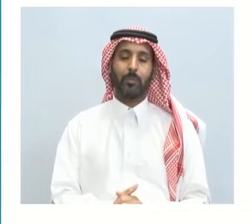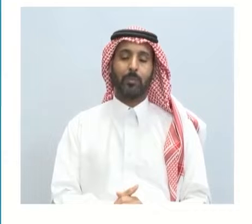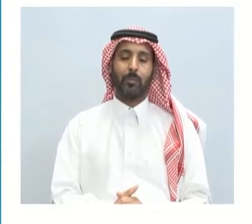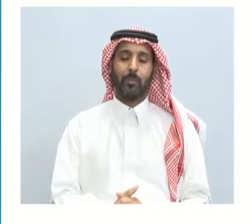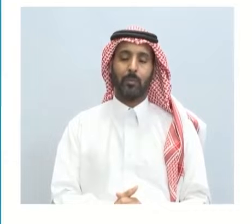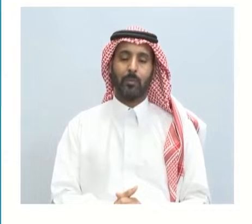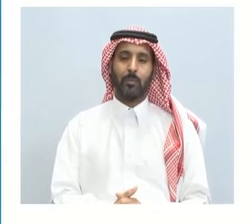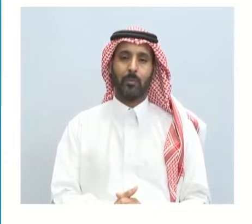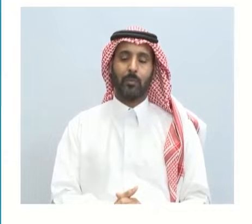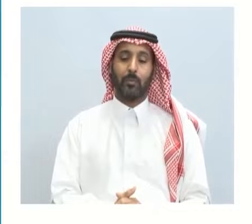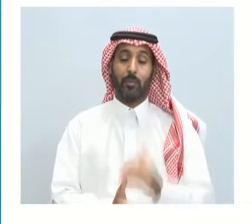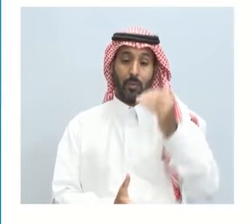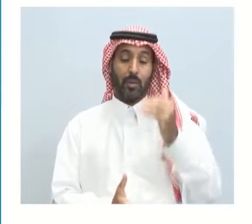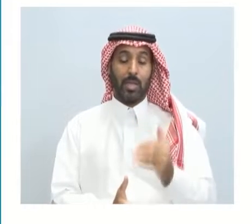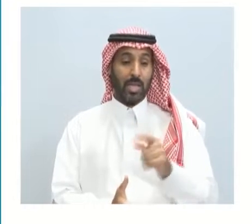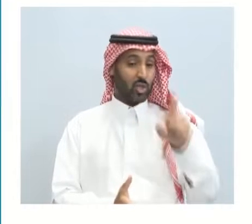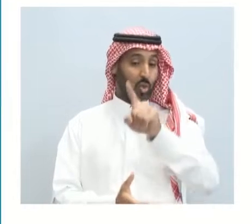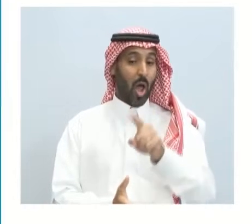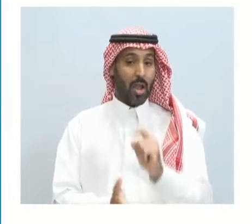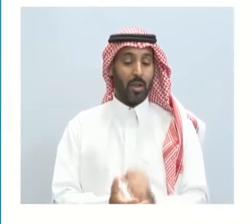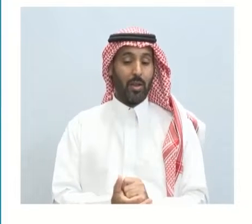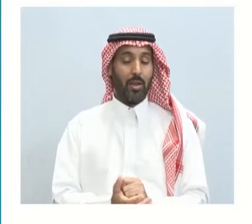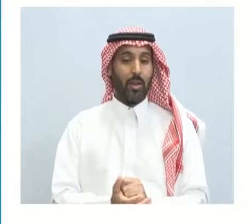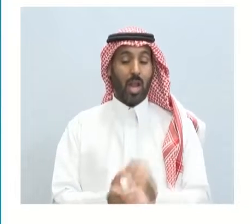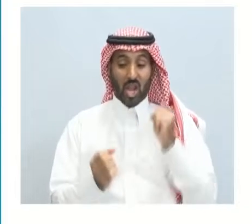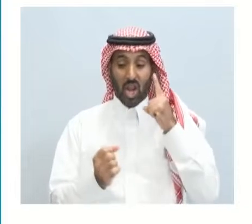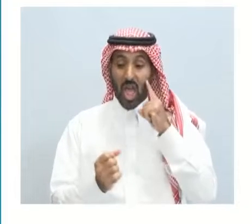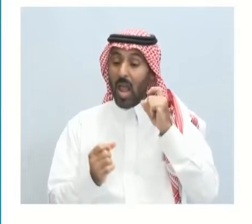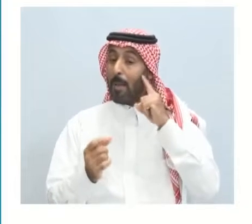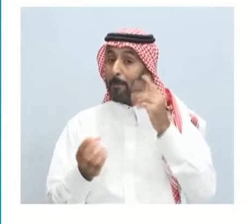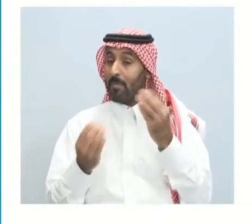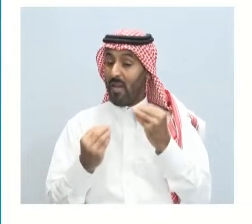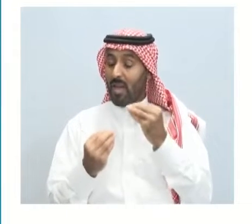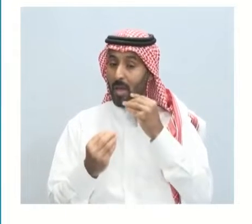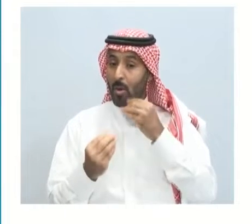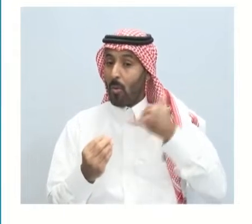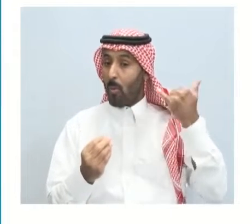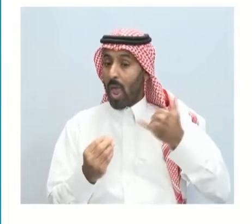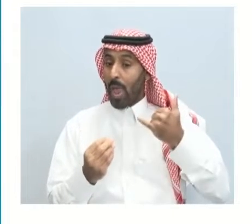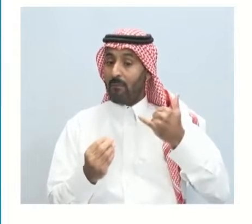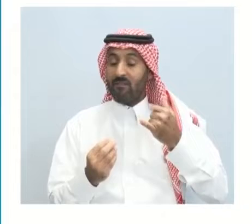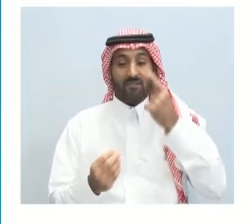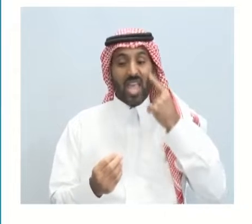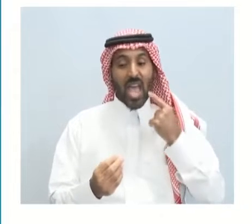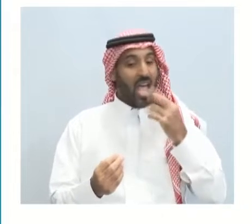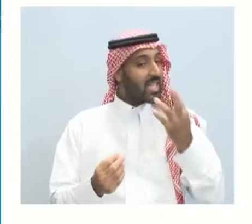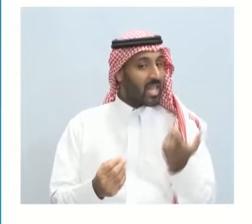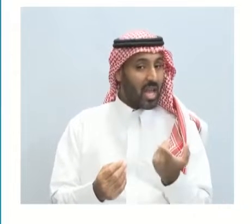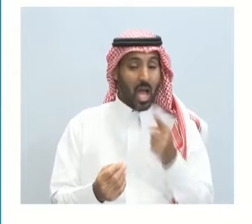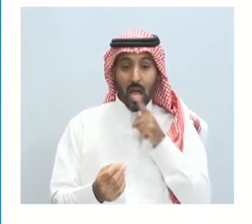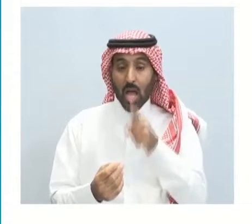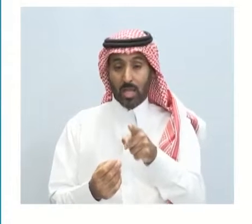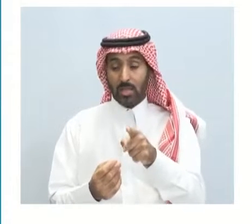العلميه لدينا هذا السؤال للعلم دور مهم في حياتنا فانت او